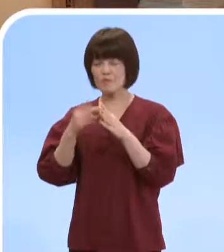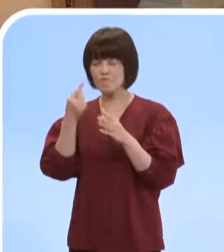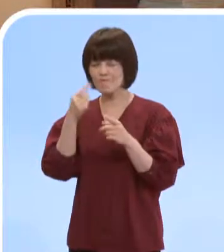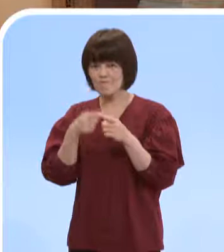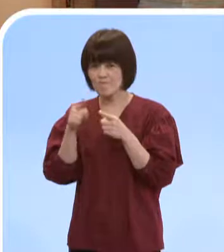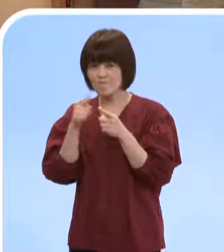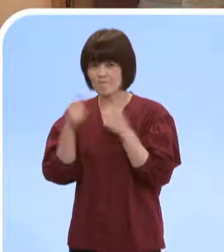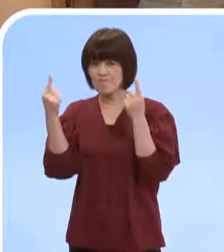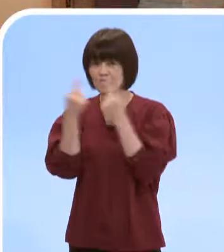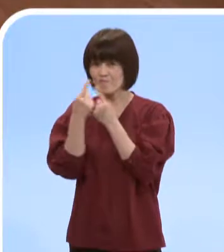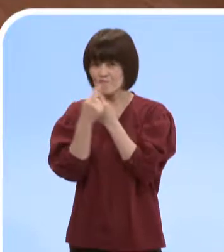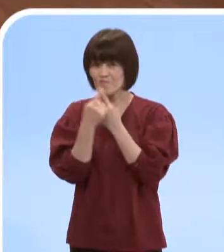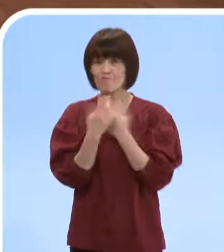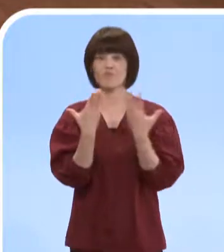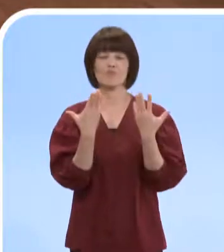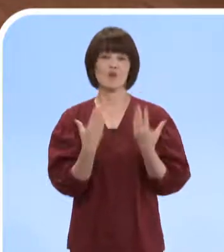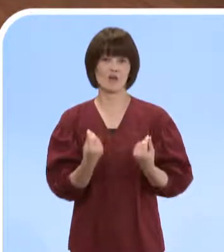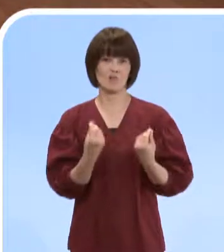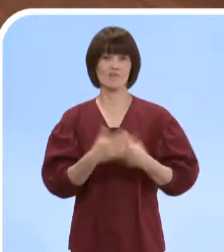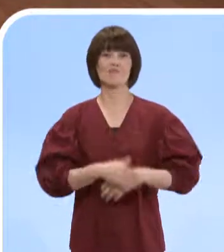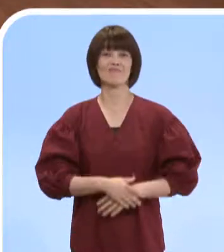少しずつ改修してきました。